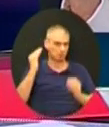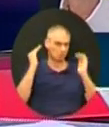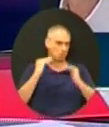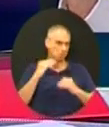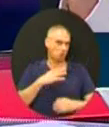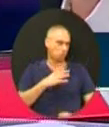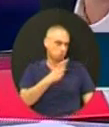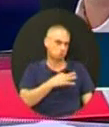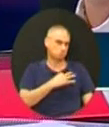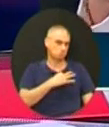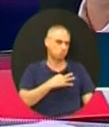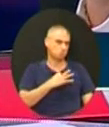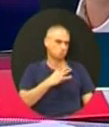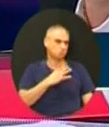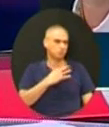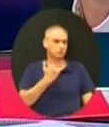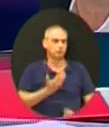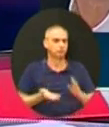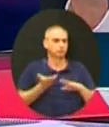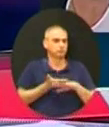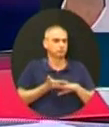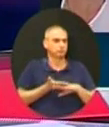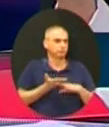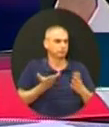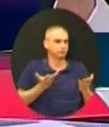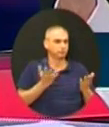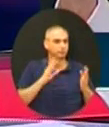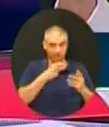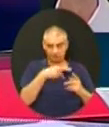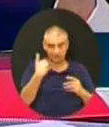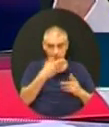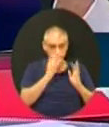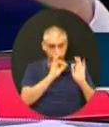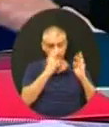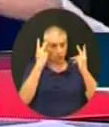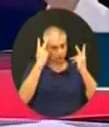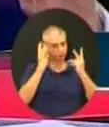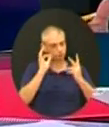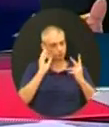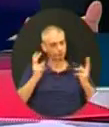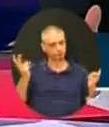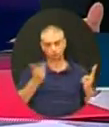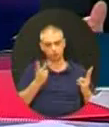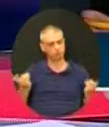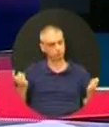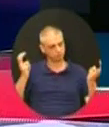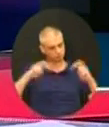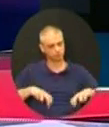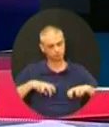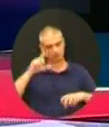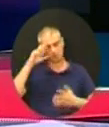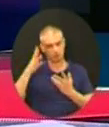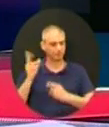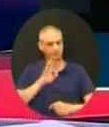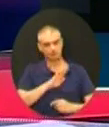פחות, וכאן עולה השאלה עד כמה הדבר הזה יהיה לו חשוב כדי להושיב את השניים האלה, אבו מאזן ונתניהו, לשולחן